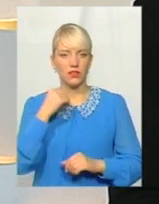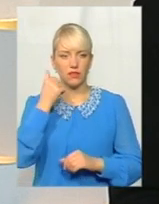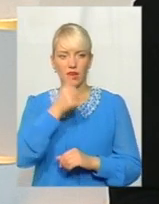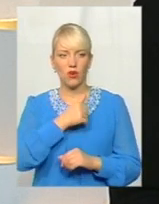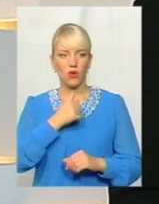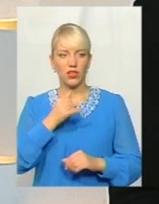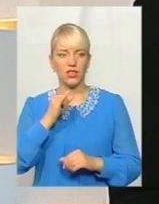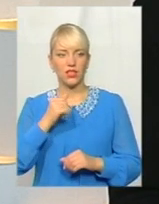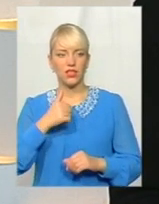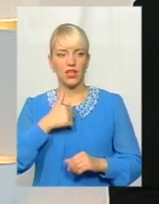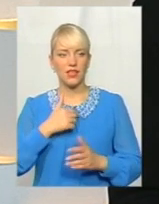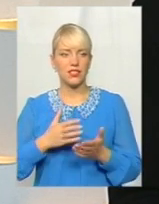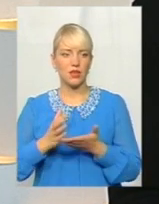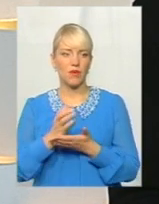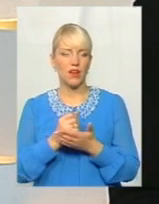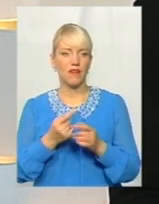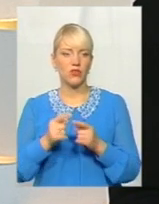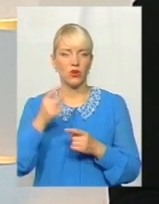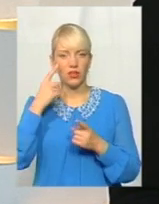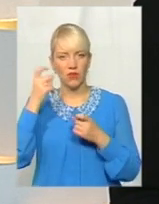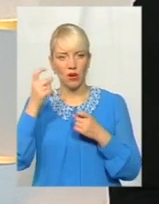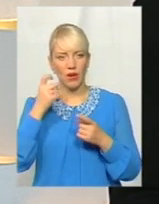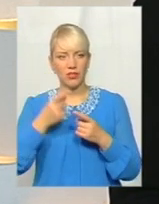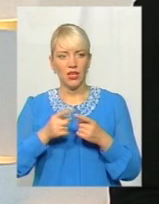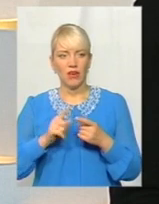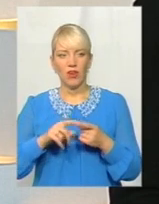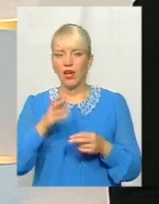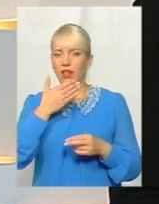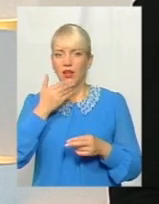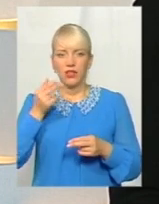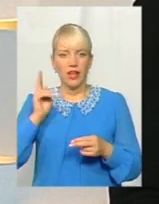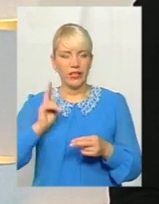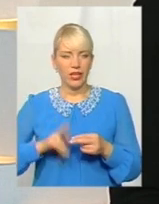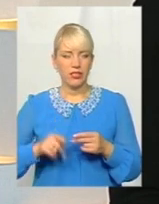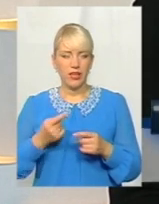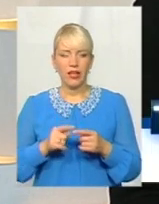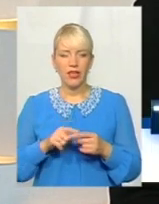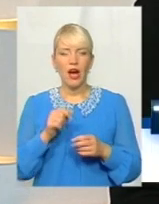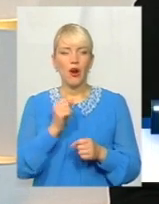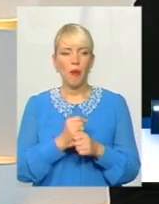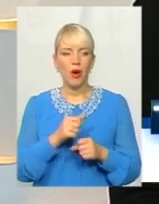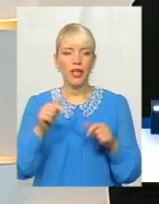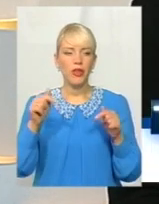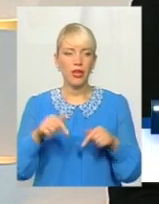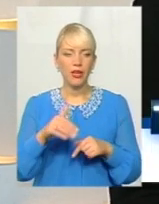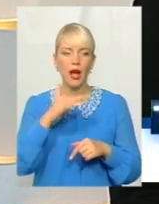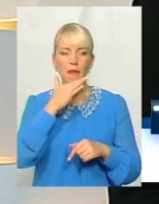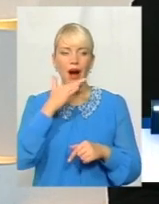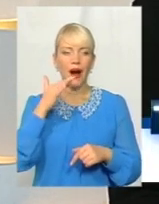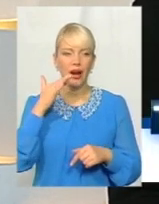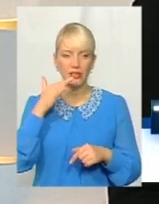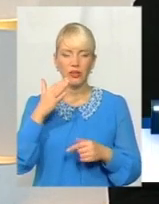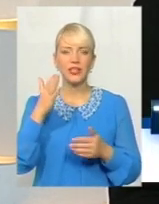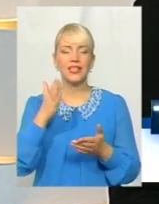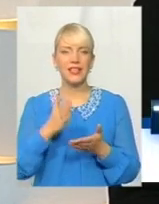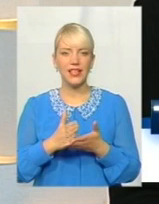майже два роки. Я збирав цю інформацію, і вона, в принципі, не закінчена ще ця робота. Тут дуже багато,